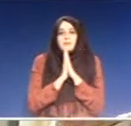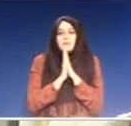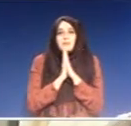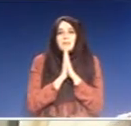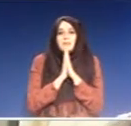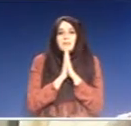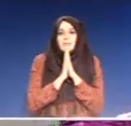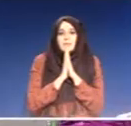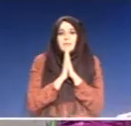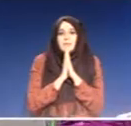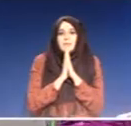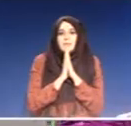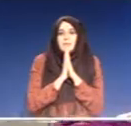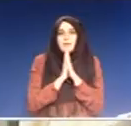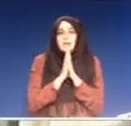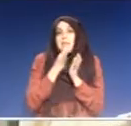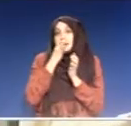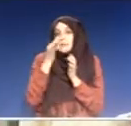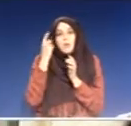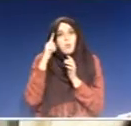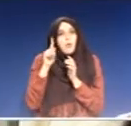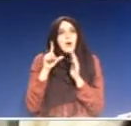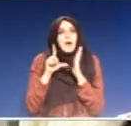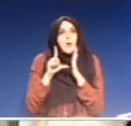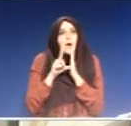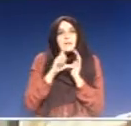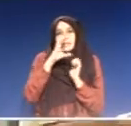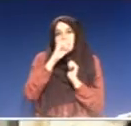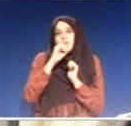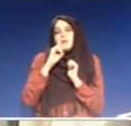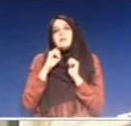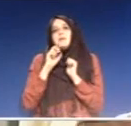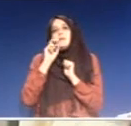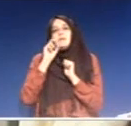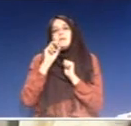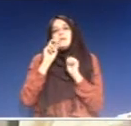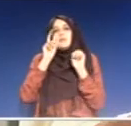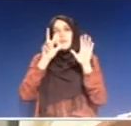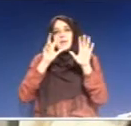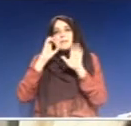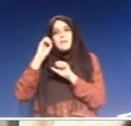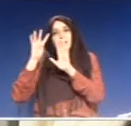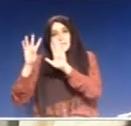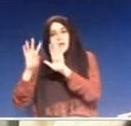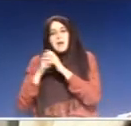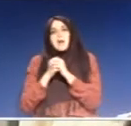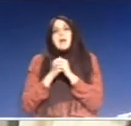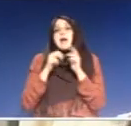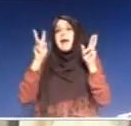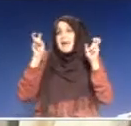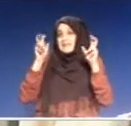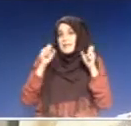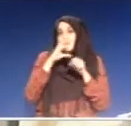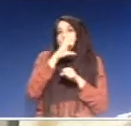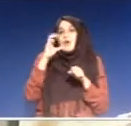لذلك القانون أعود إليه، قانون 0809 في المادة 125 126 128 وقد ذكرنا،